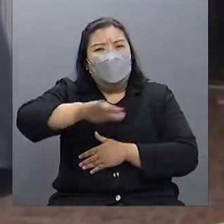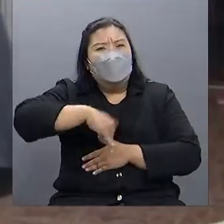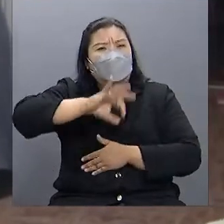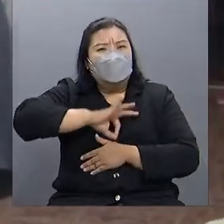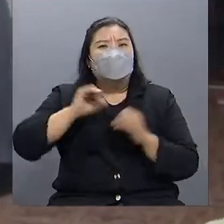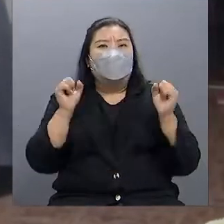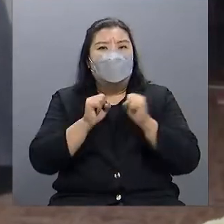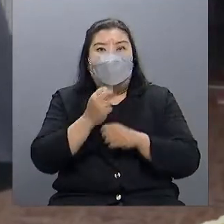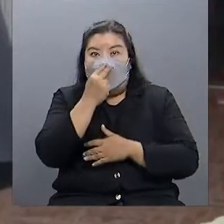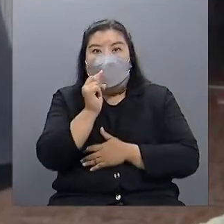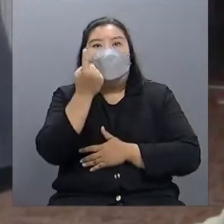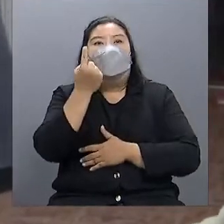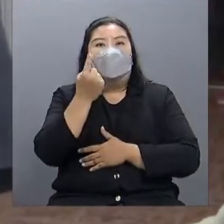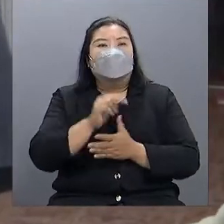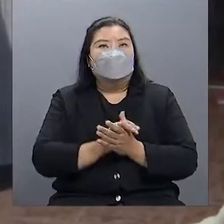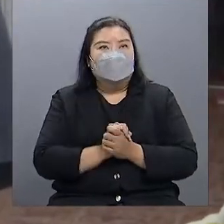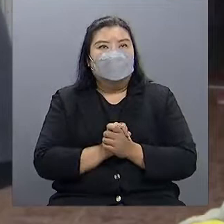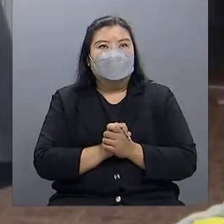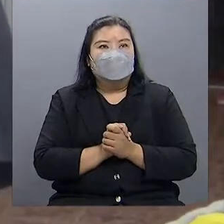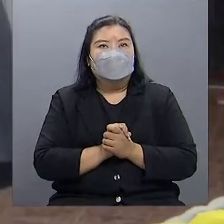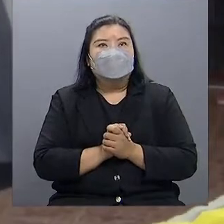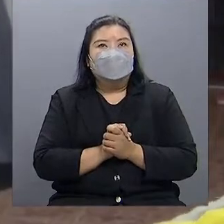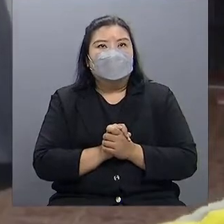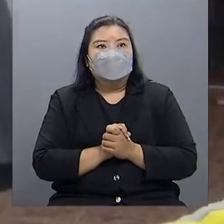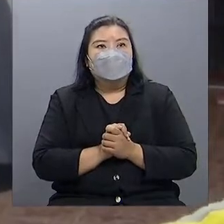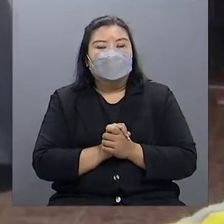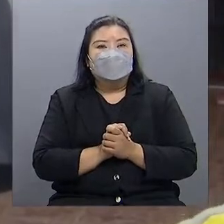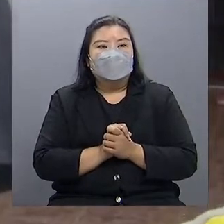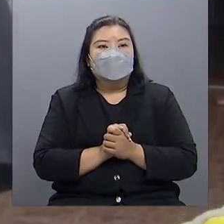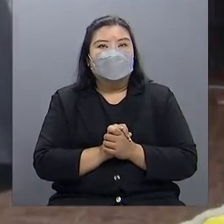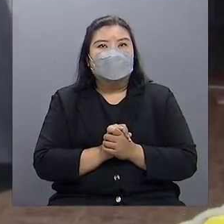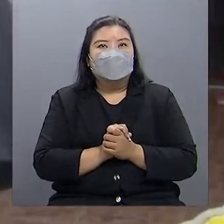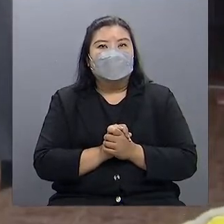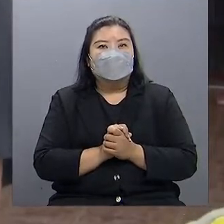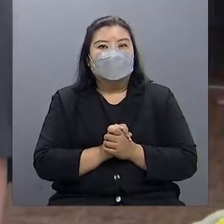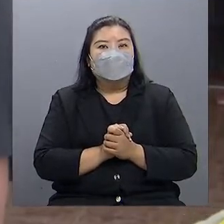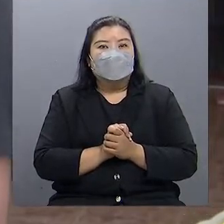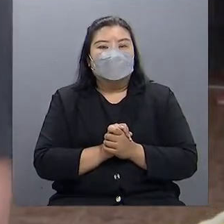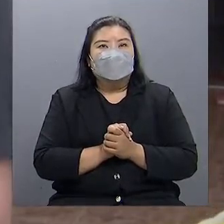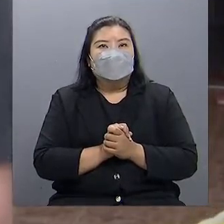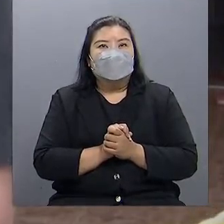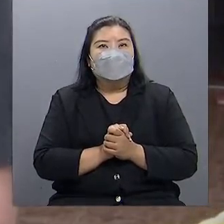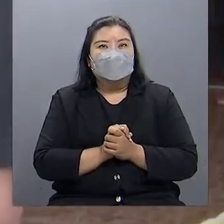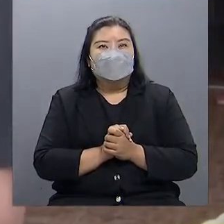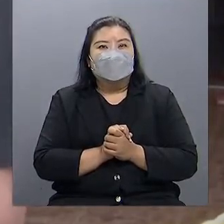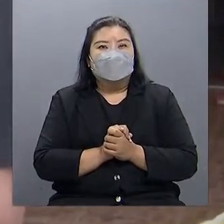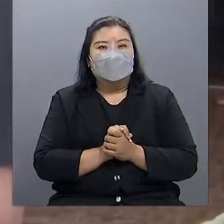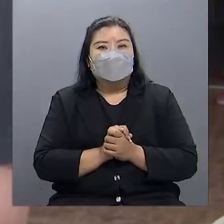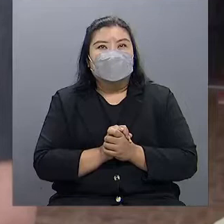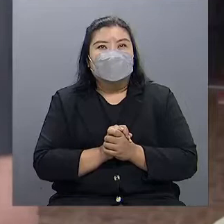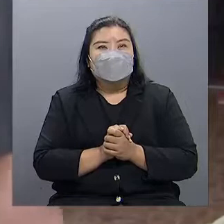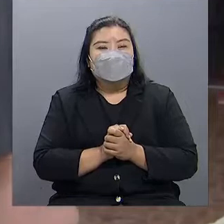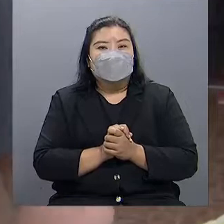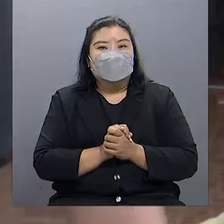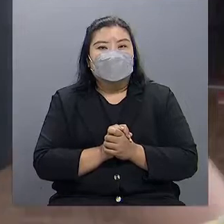งอย่างเงี้ยเกิดขึ้นแต่เนี่ยพอเสร็จมันตั้งแต่เมื่อวานพอเสร็